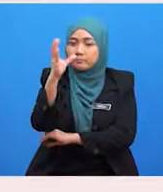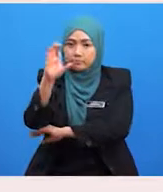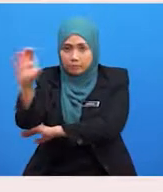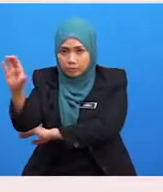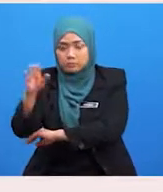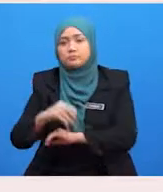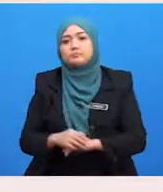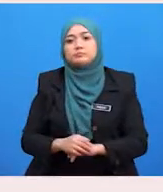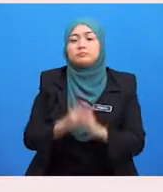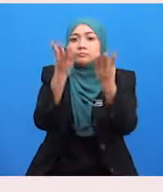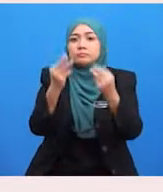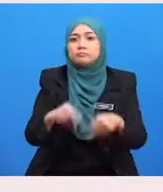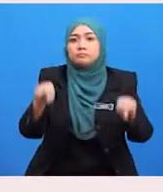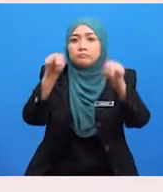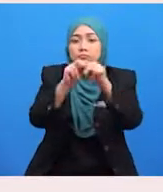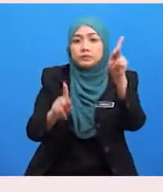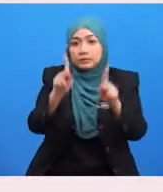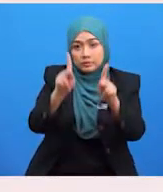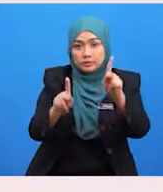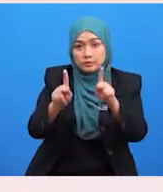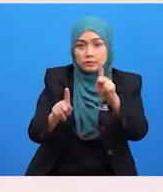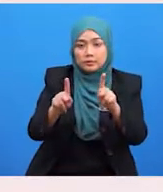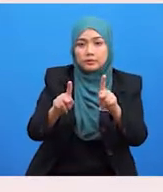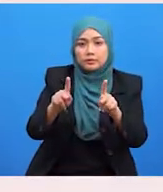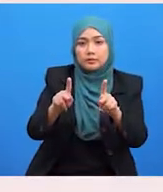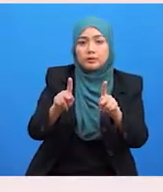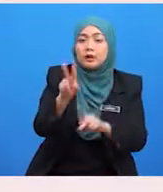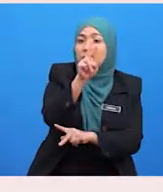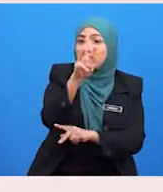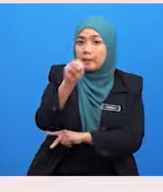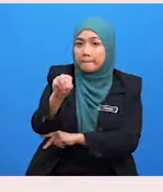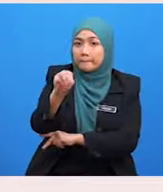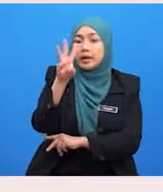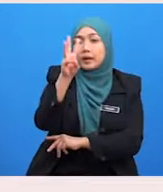RM6,500. Susut nilai terkumpul kenderaan pula ialah